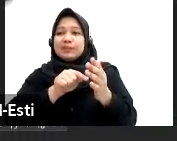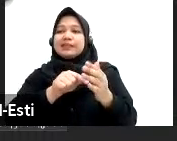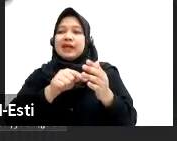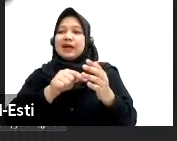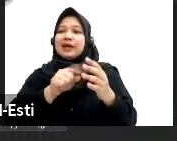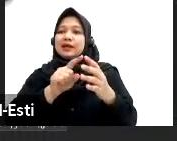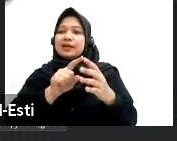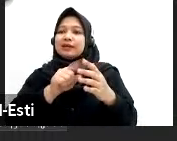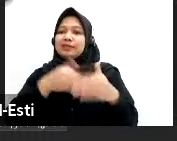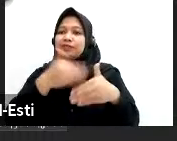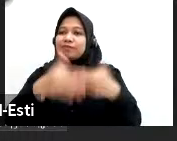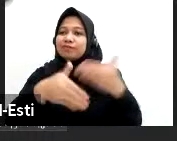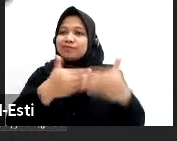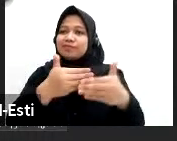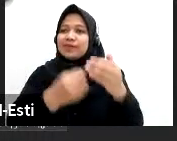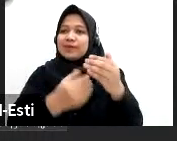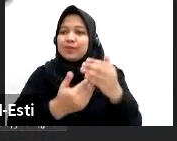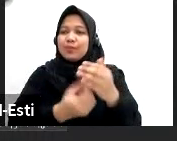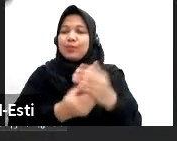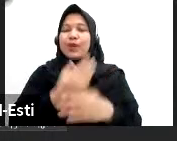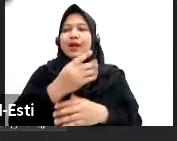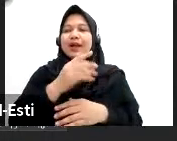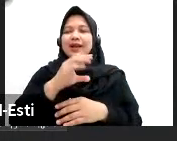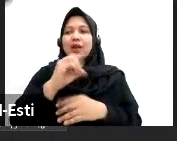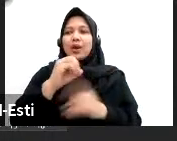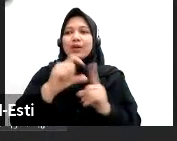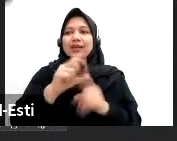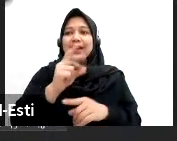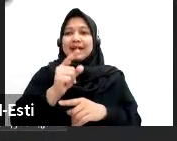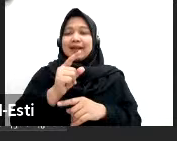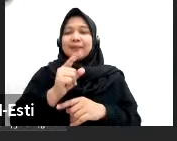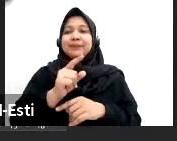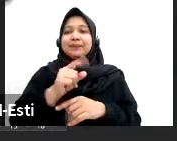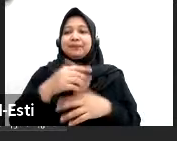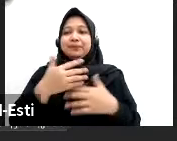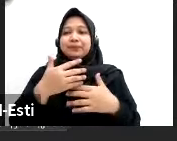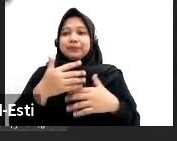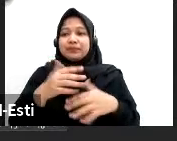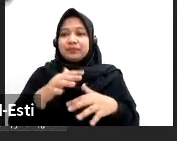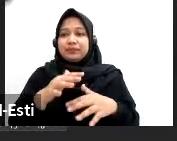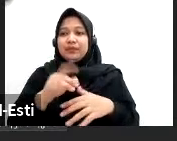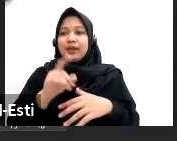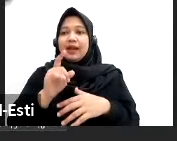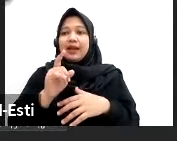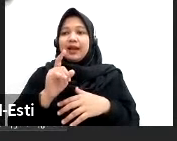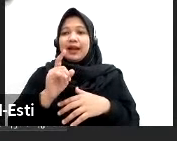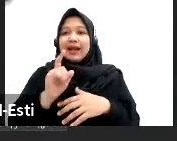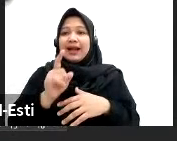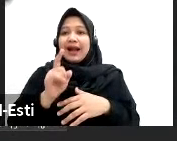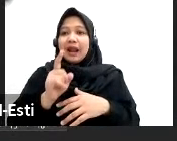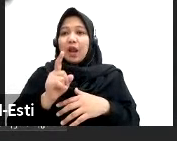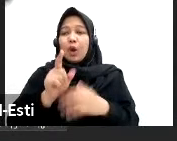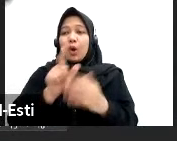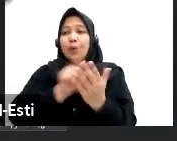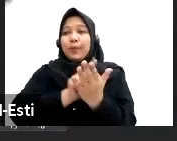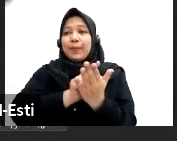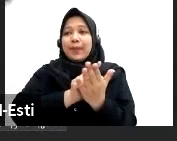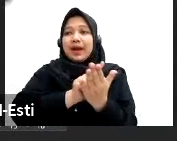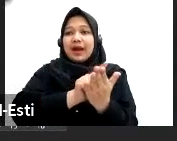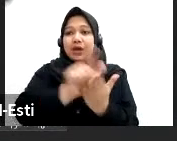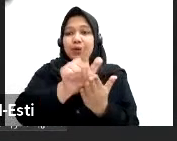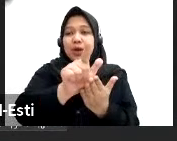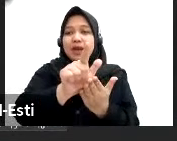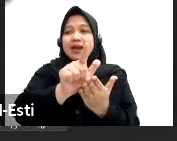ya masuk melalui portal ini bisa masuk kemudian kalau dia pengaduannya mereka terkait